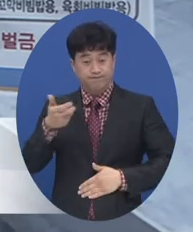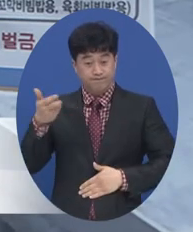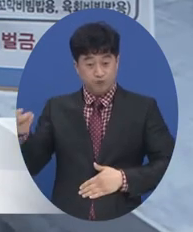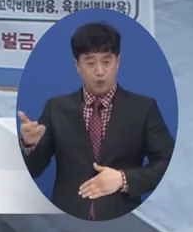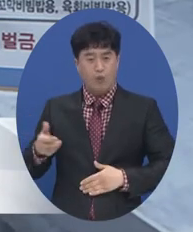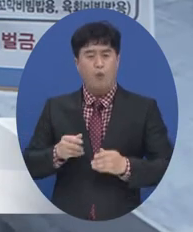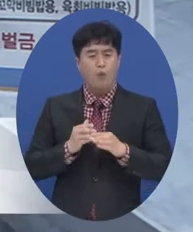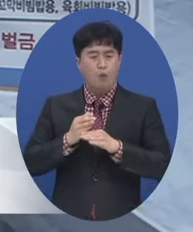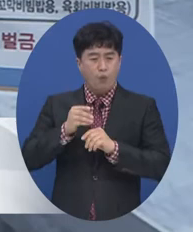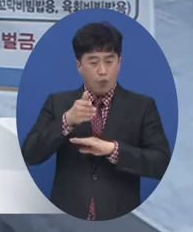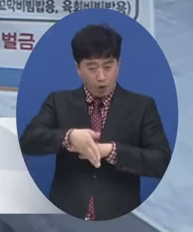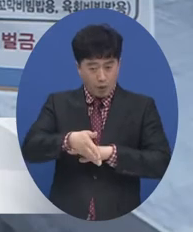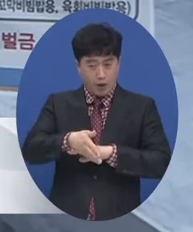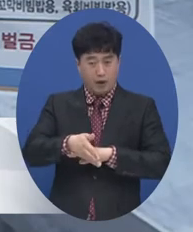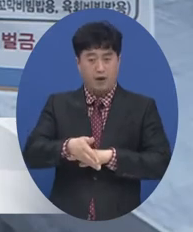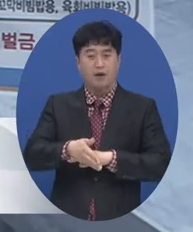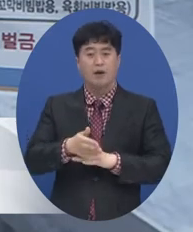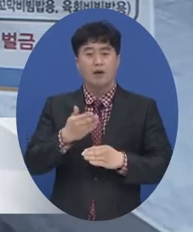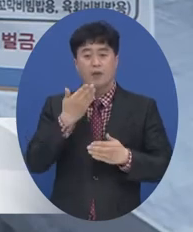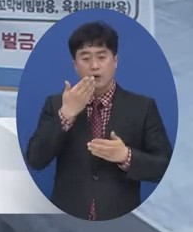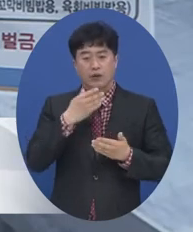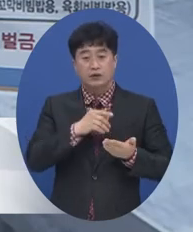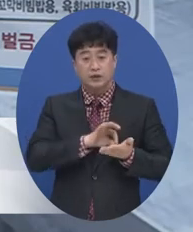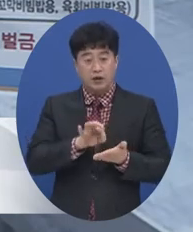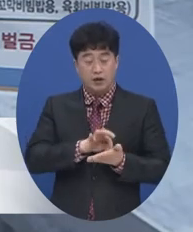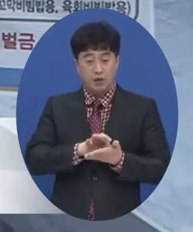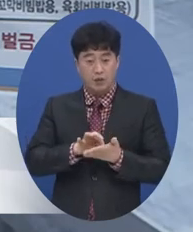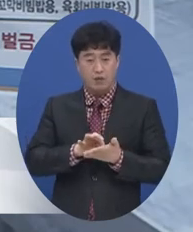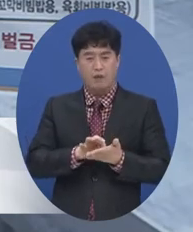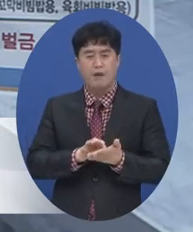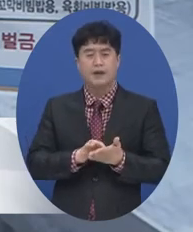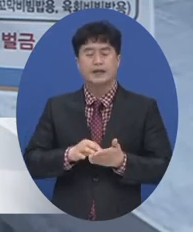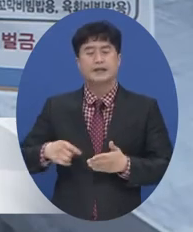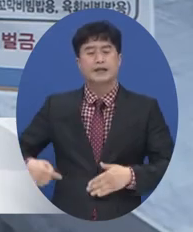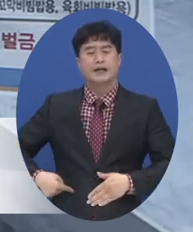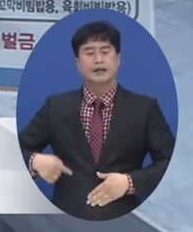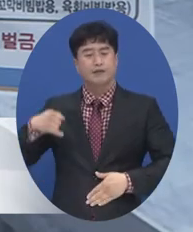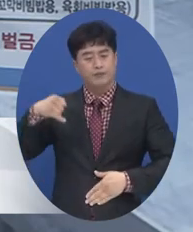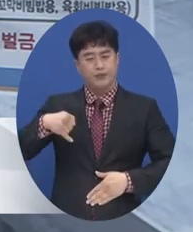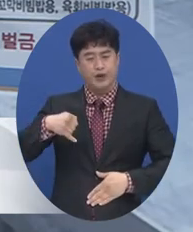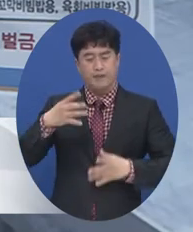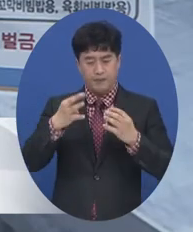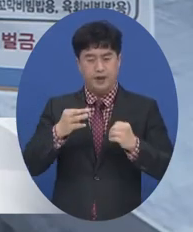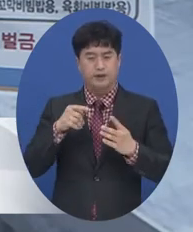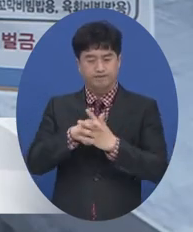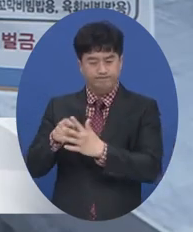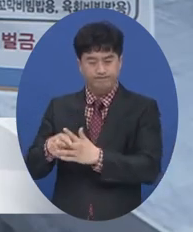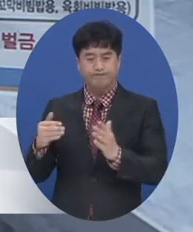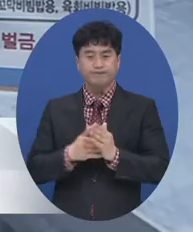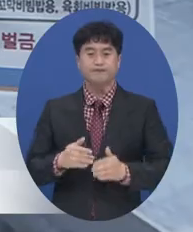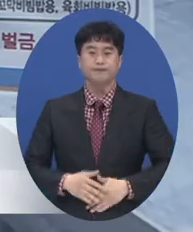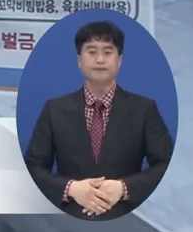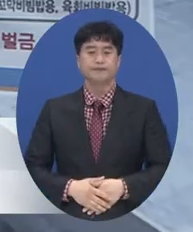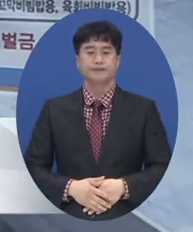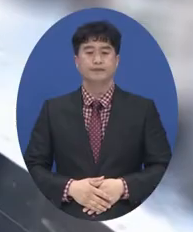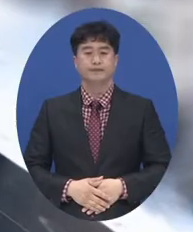식재료를 보관하는 양심불량 배달음식점들이 무더기로 적발됐습니다. 현장 함께 보시죠.